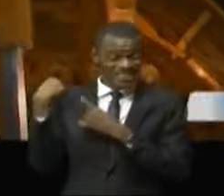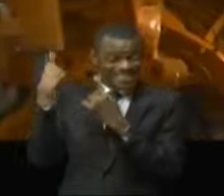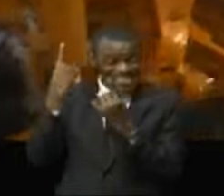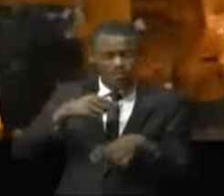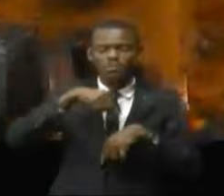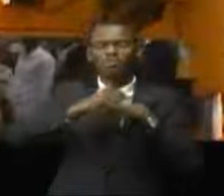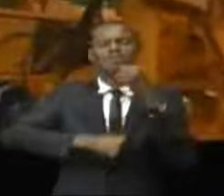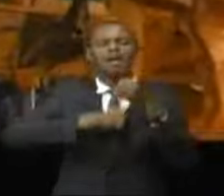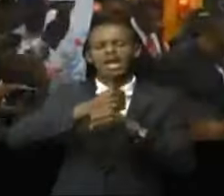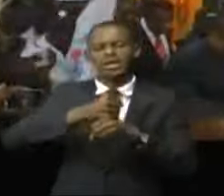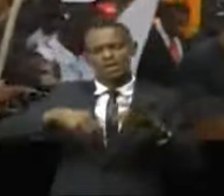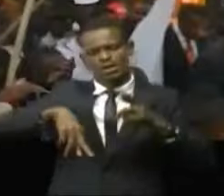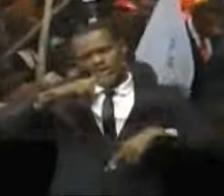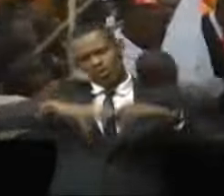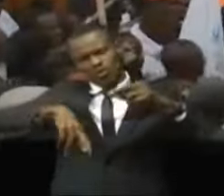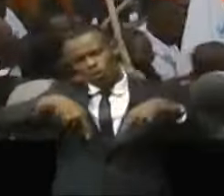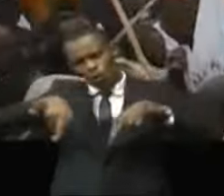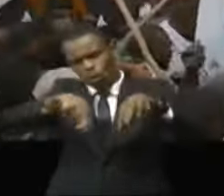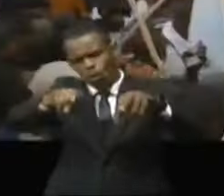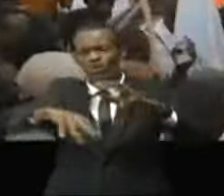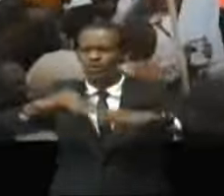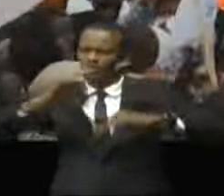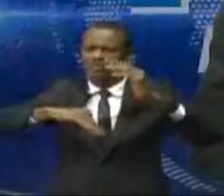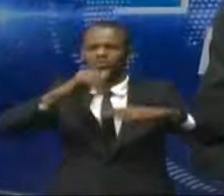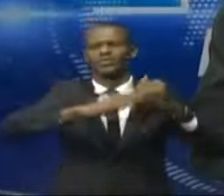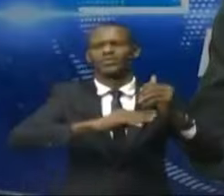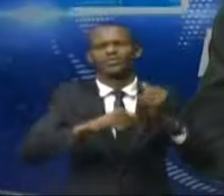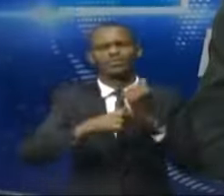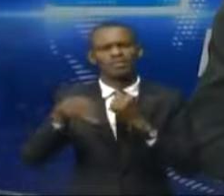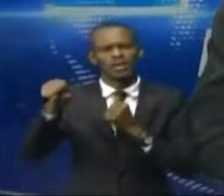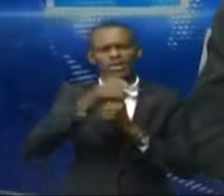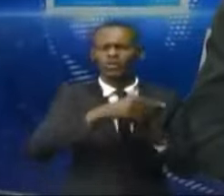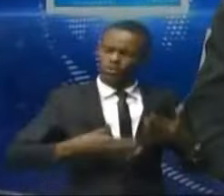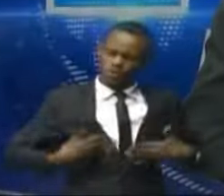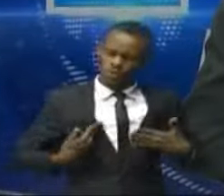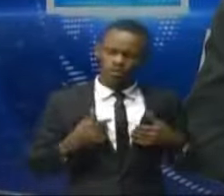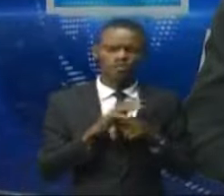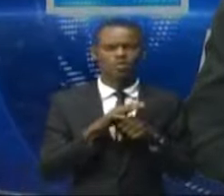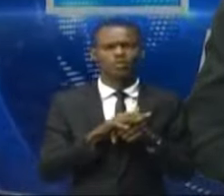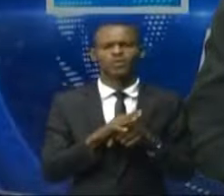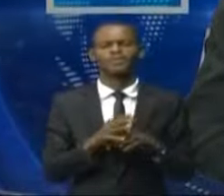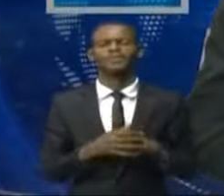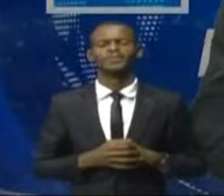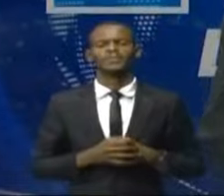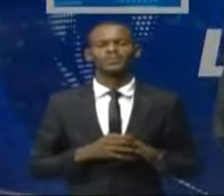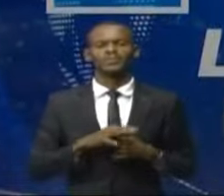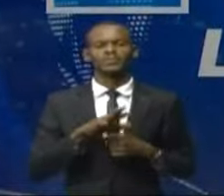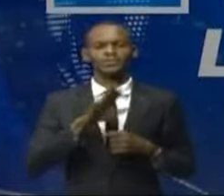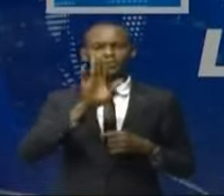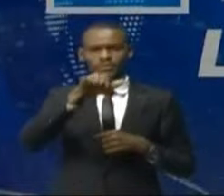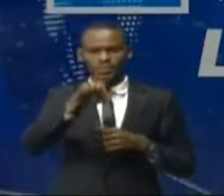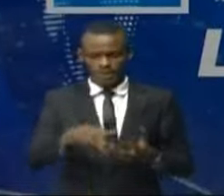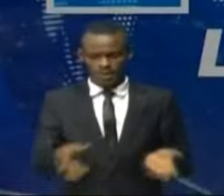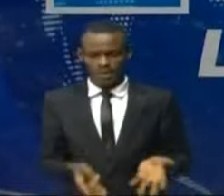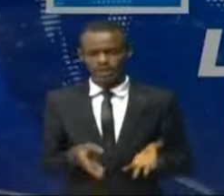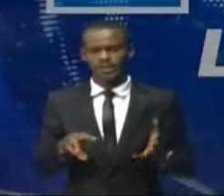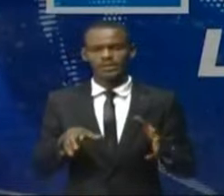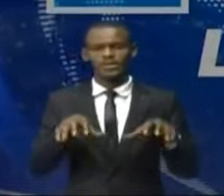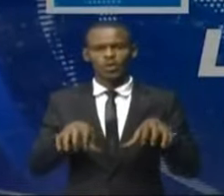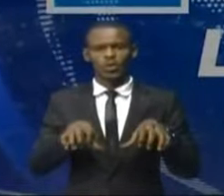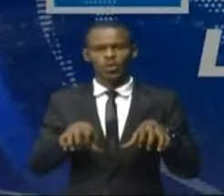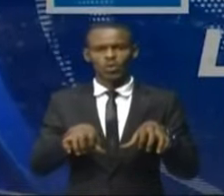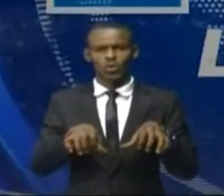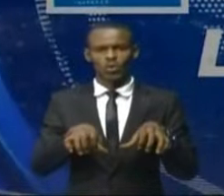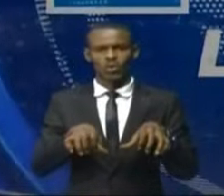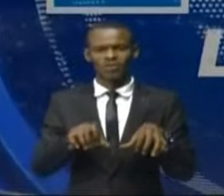cœur du Sankourois, c'est Félix Antoine Tshisekedi Tshilombo. En RDC, 22 journalistes sont assassinés